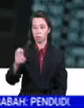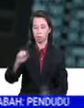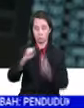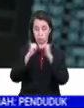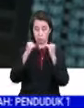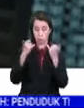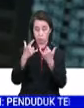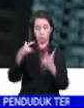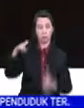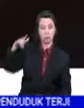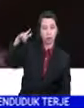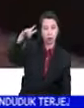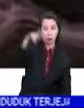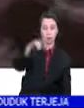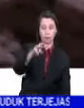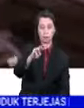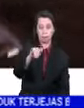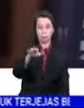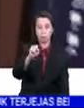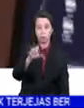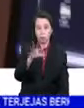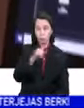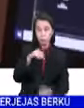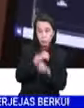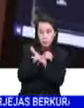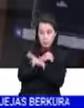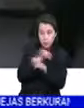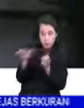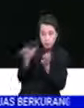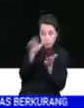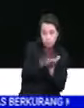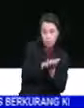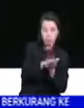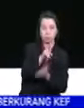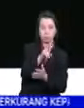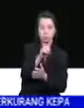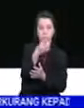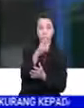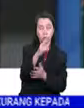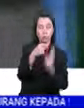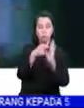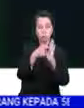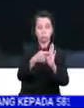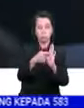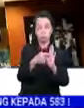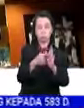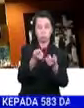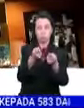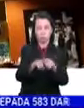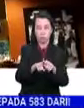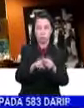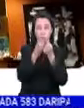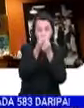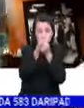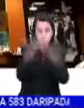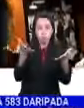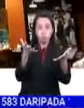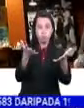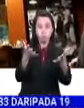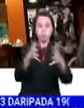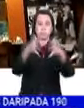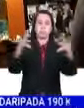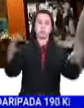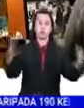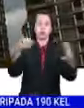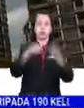penerbangan Malaysia Airlines, MAS, telah digodam. Pada tahun 2017 pula mencatatkan kejadian kebocoran maklumat